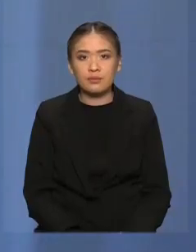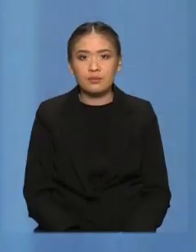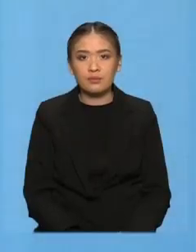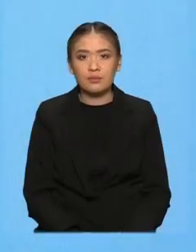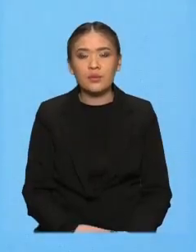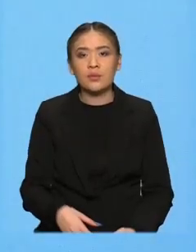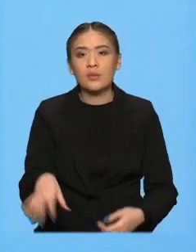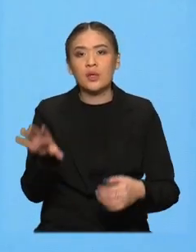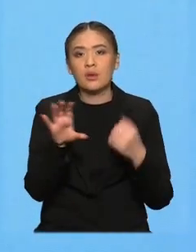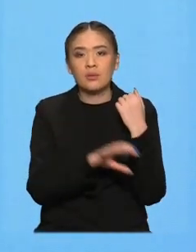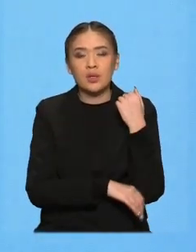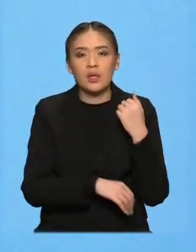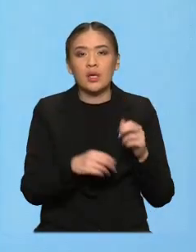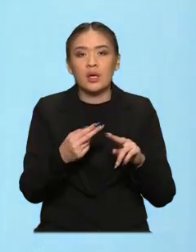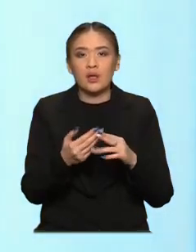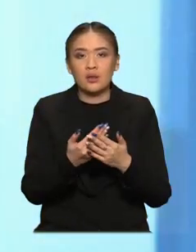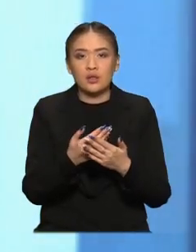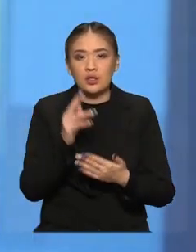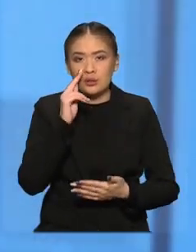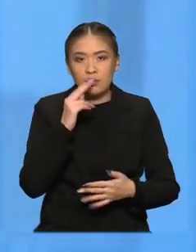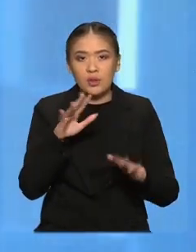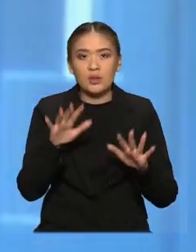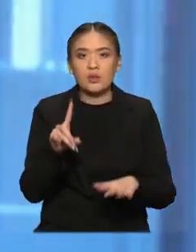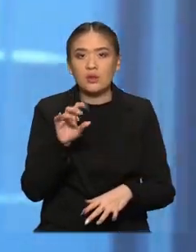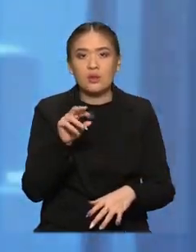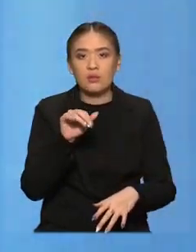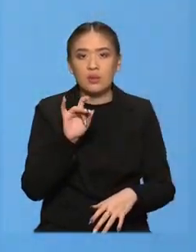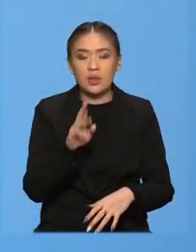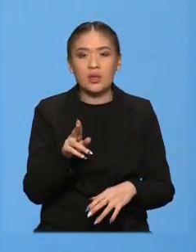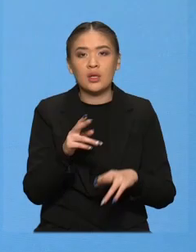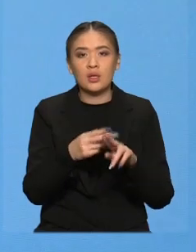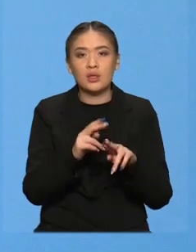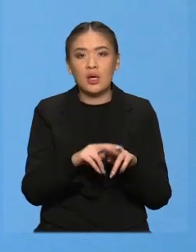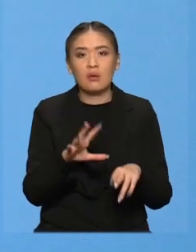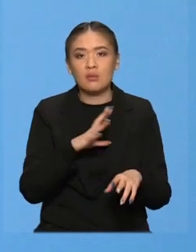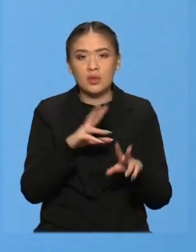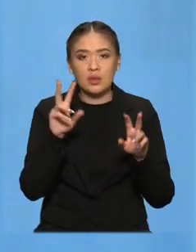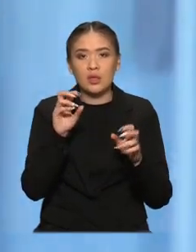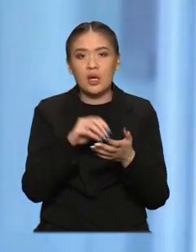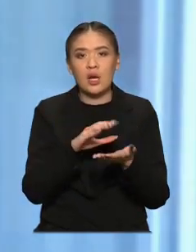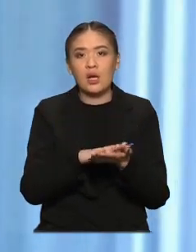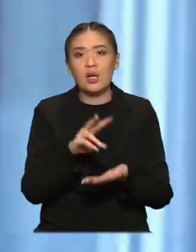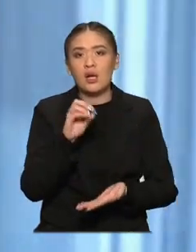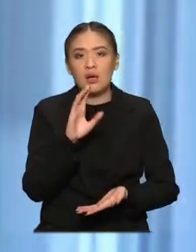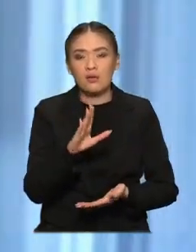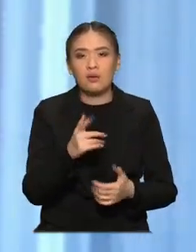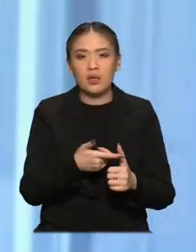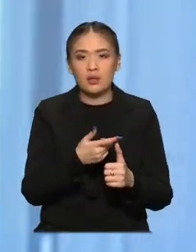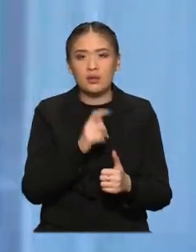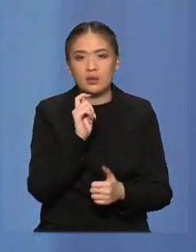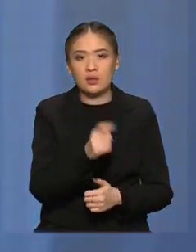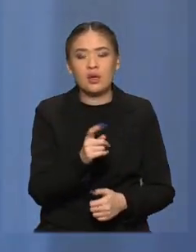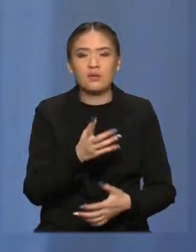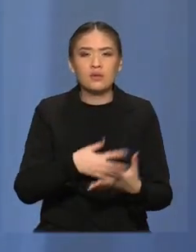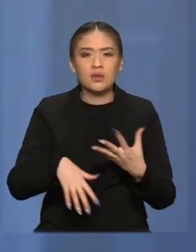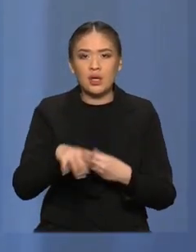И заключение информации из Шымкента. Здесь, в Шымкентском зоопарке, выбирают клички для львят. Его сотрудники озадачили